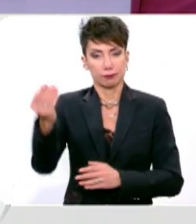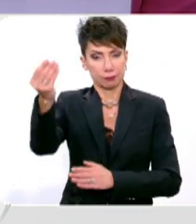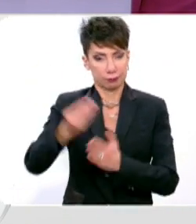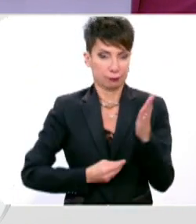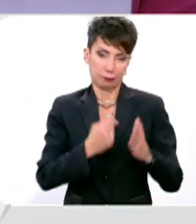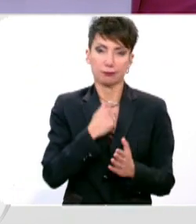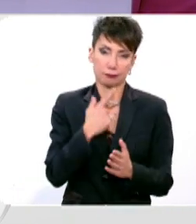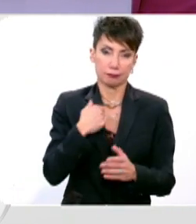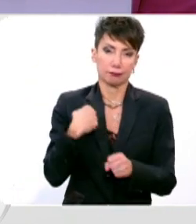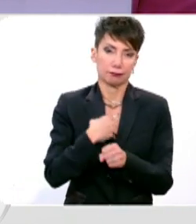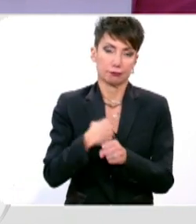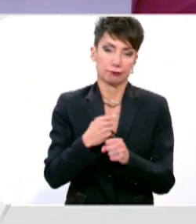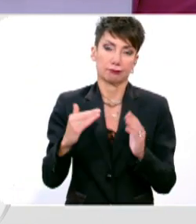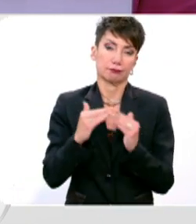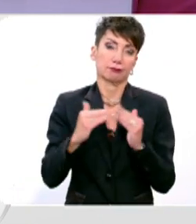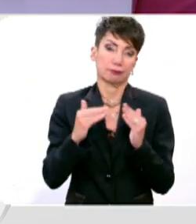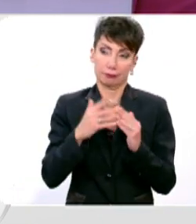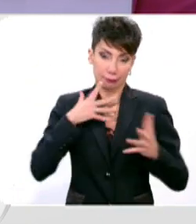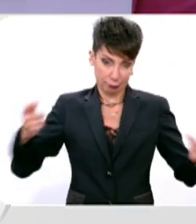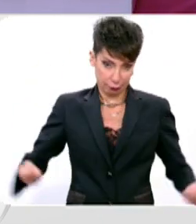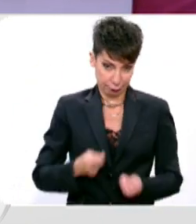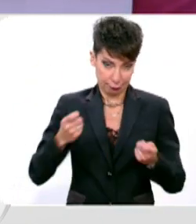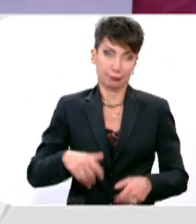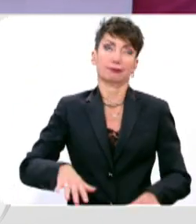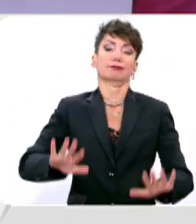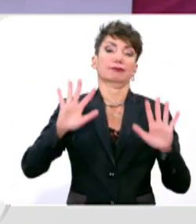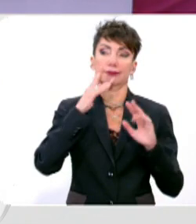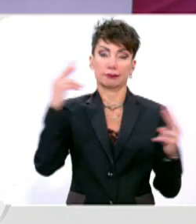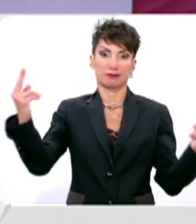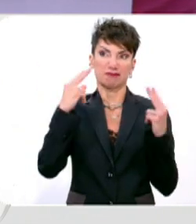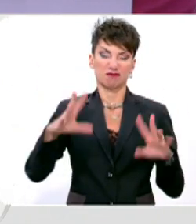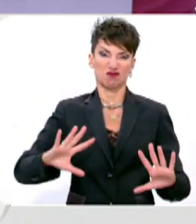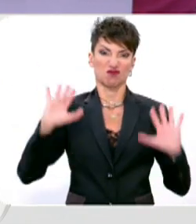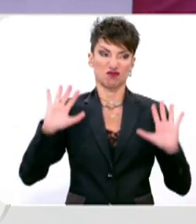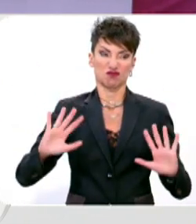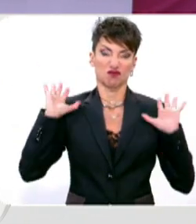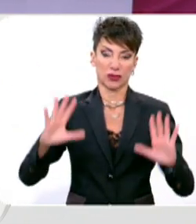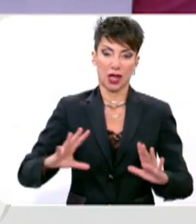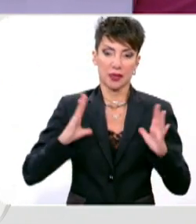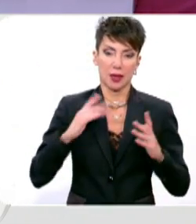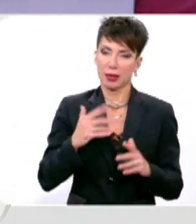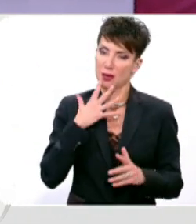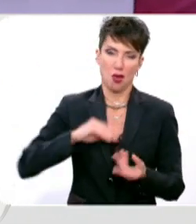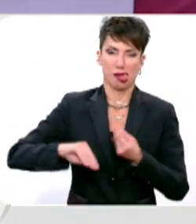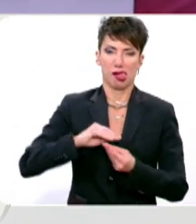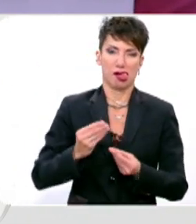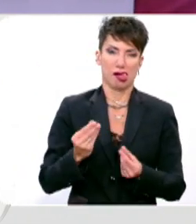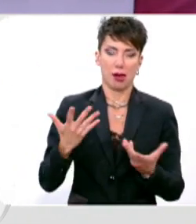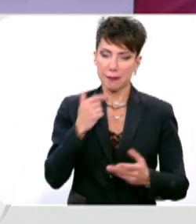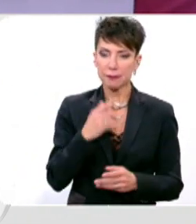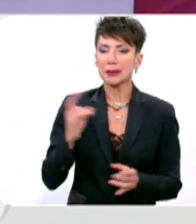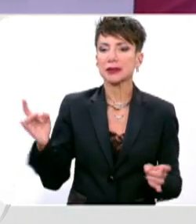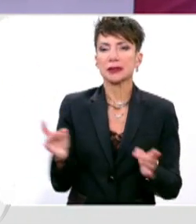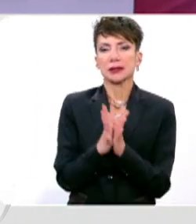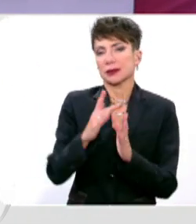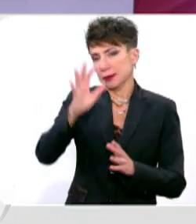ήταν πολύ εργατικός, αλλά δεν ήθελε να τον βλέπουν και να τον ακούνε όταν έκανε την δουλειά που έκανε. Οι αστυνομικοί, λοιπόν, όταν έκαναν